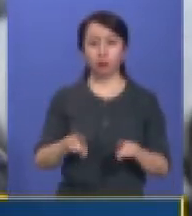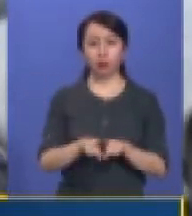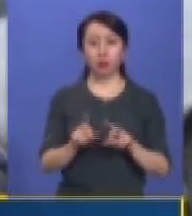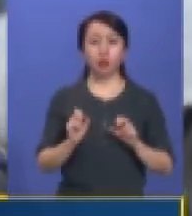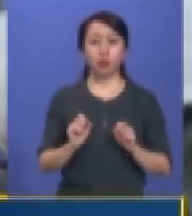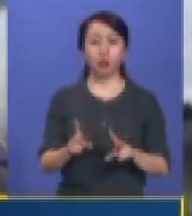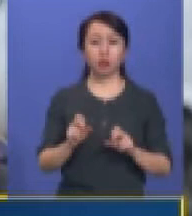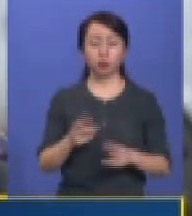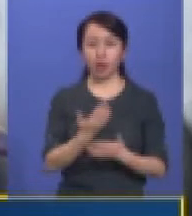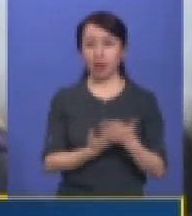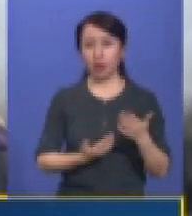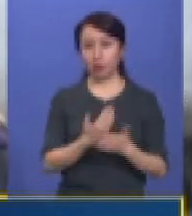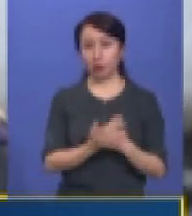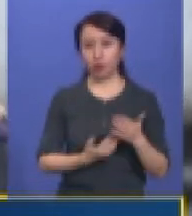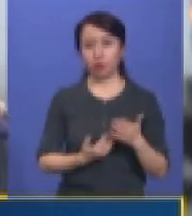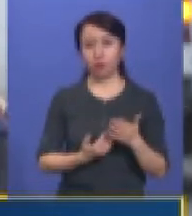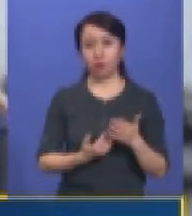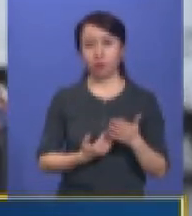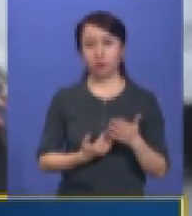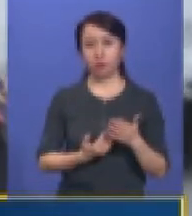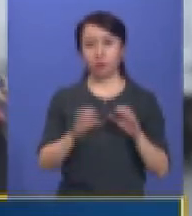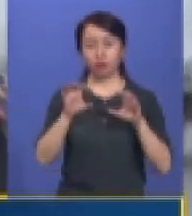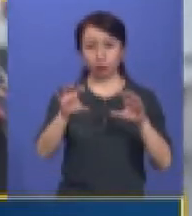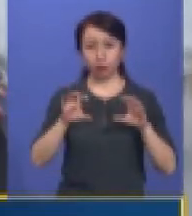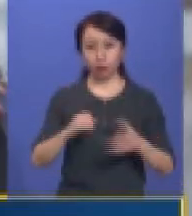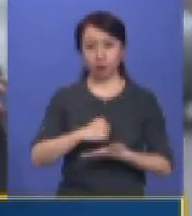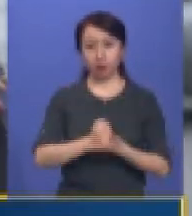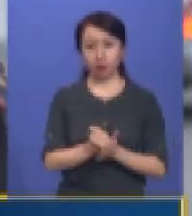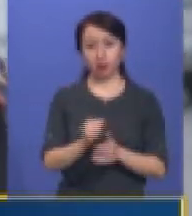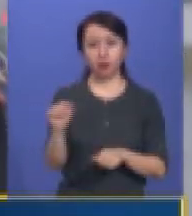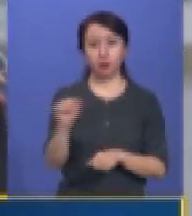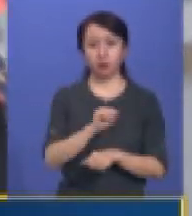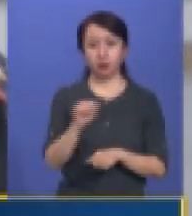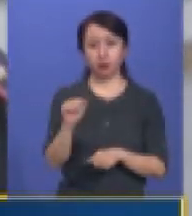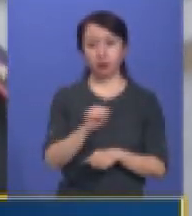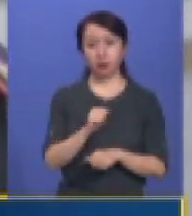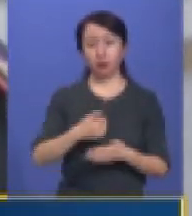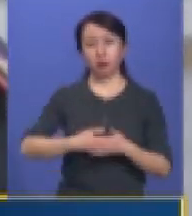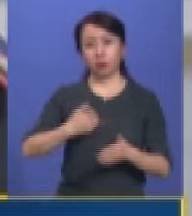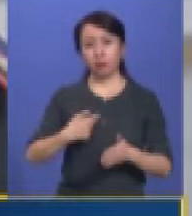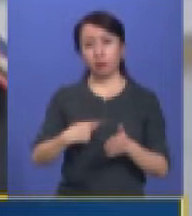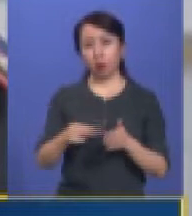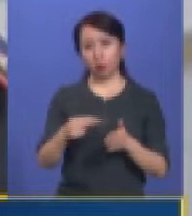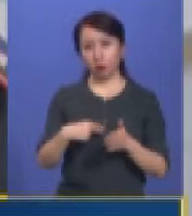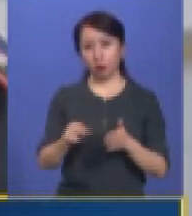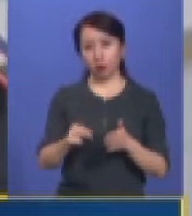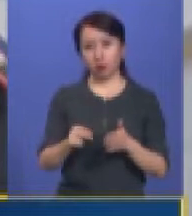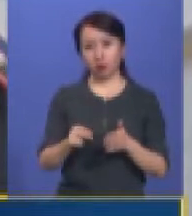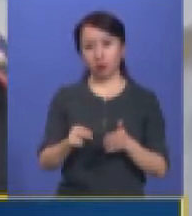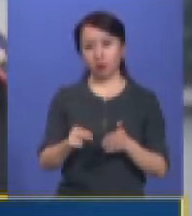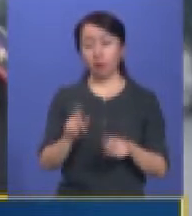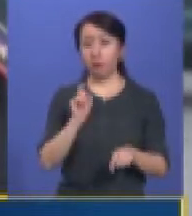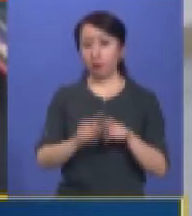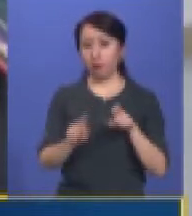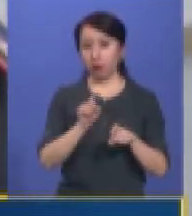рисков, рекомендуем законно зарегистрировать транспортные средства, прежде чем покупать, проверять все